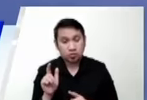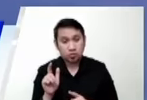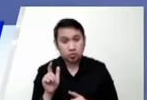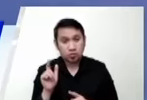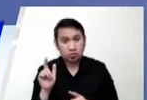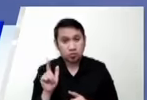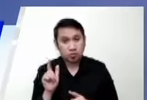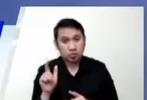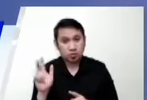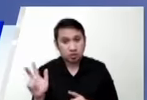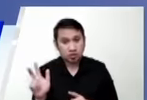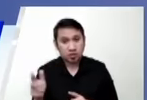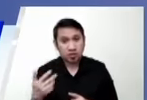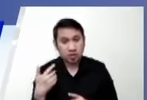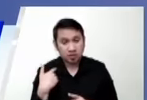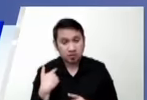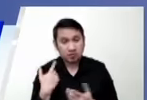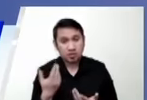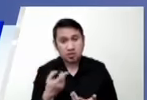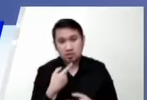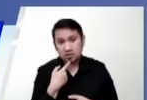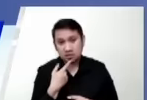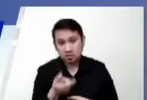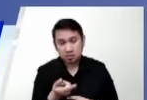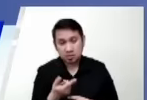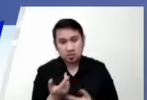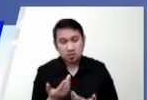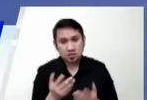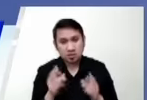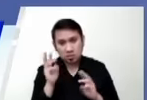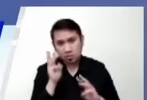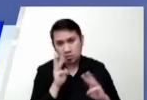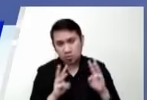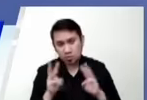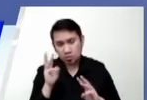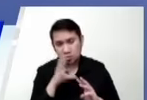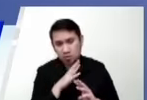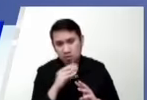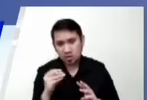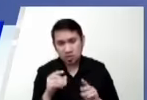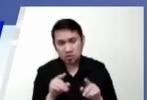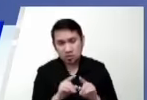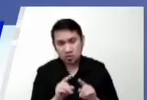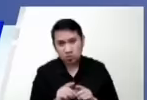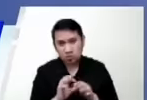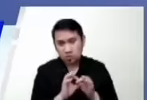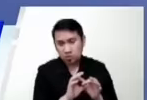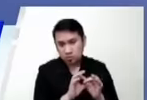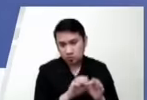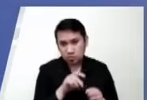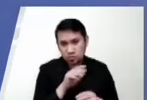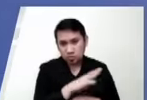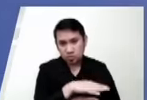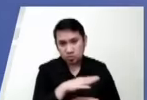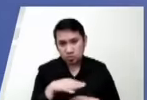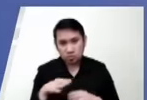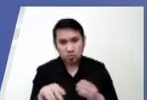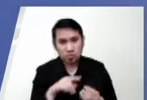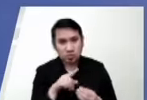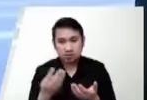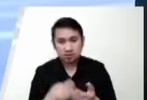2023 pa raw sila nagpahayag ng pagkabahala at nakikipag-ugnayan sa Kapitolyo ng Bohol kaugnay ng